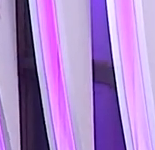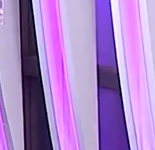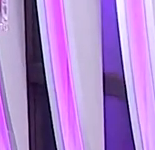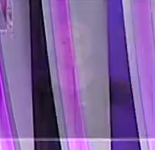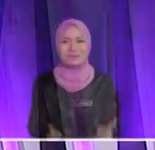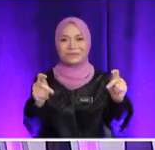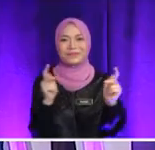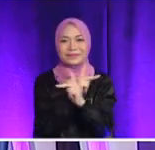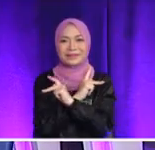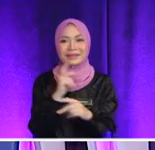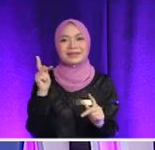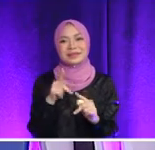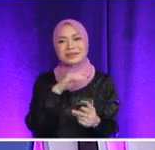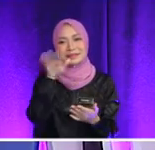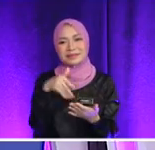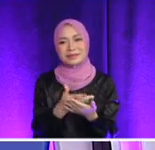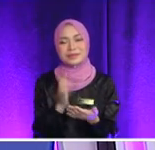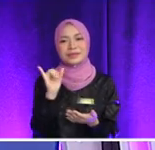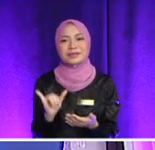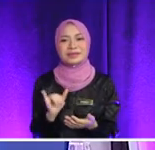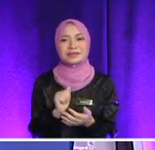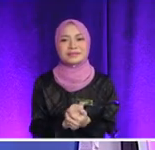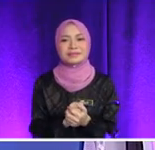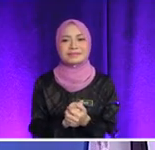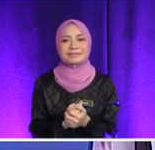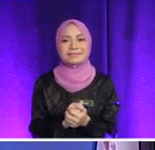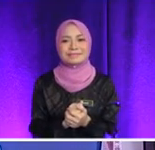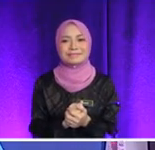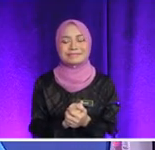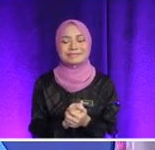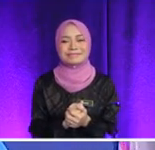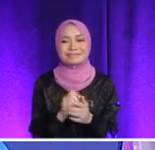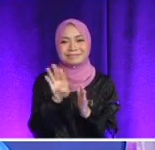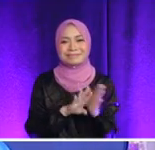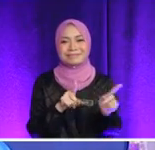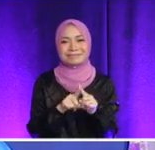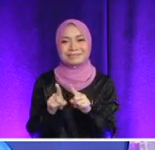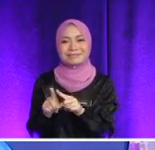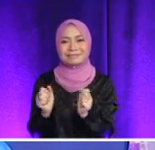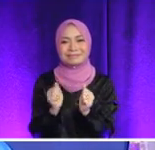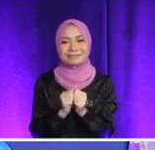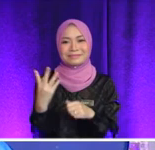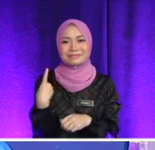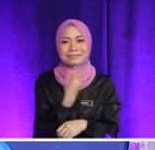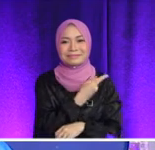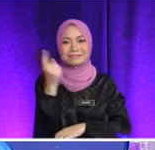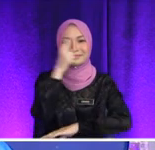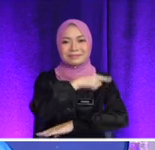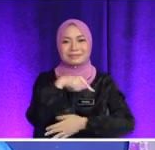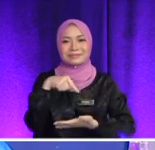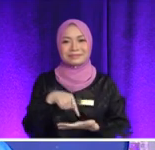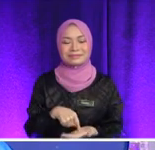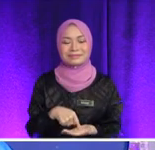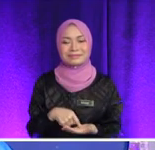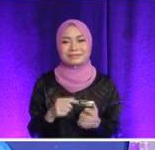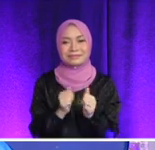terima kasih kepada anda yang masih lagi Sudi bersama dengan kami dalam sukses SPM 2022 masih lagi bersama dengan